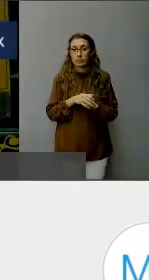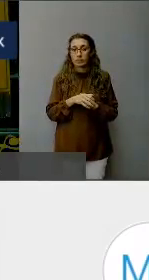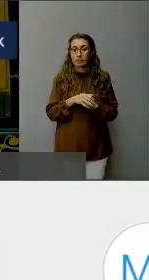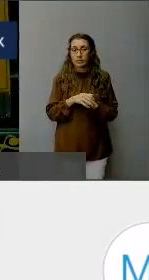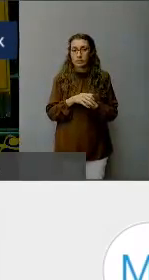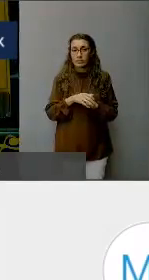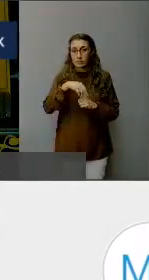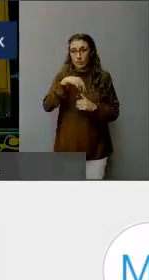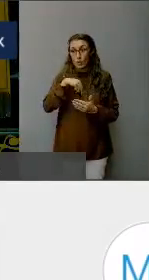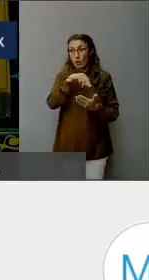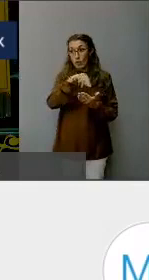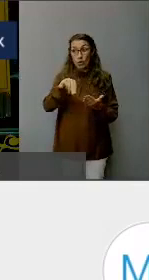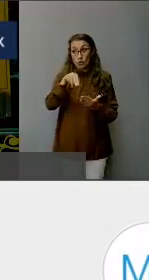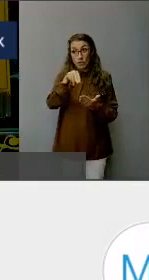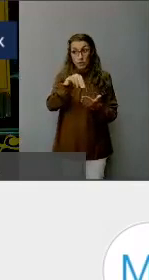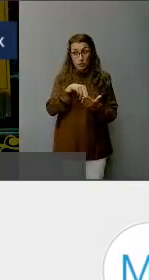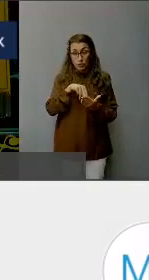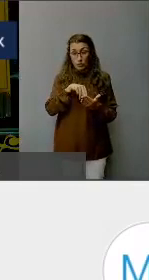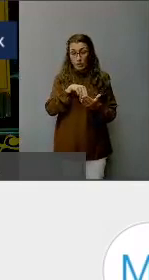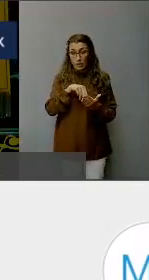ancora in votazione